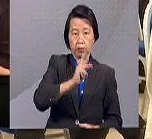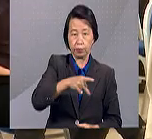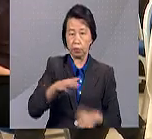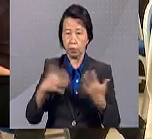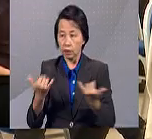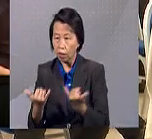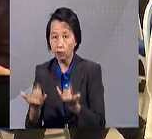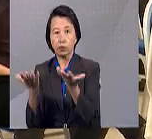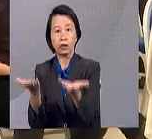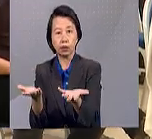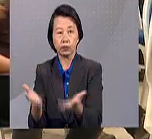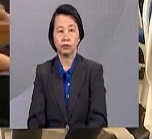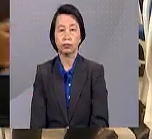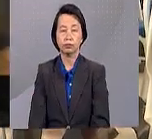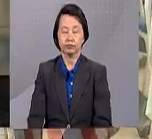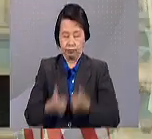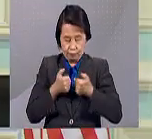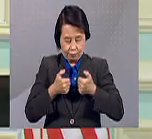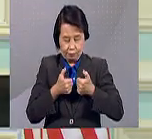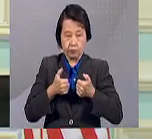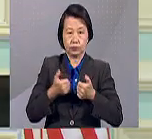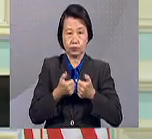jelaskan perkara ini. Drone ini sebenarnya